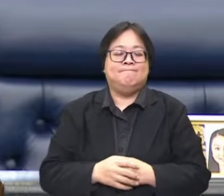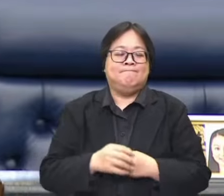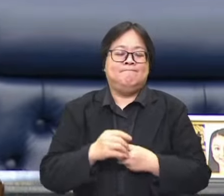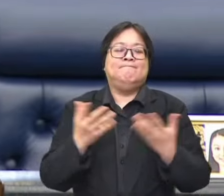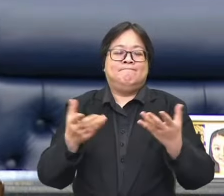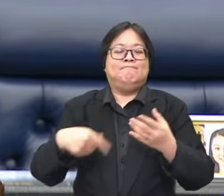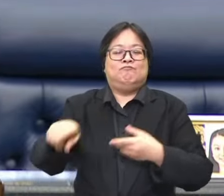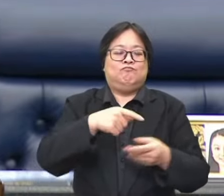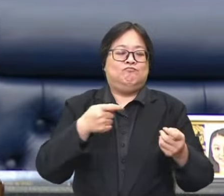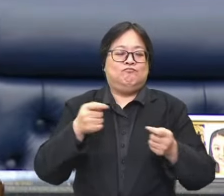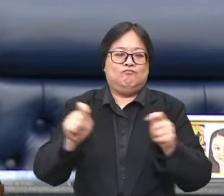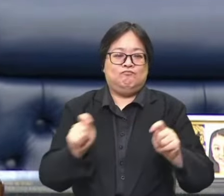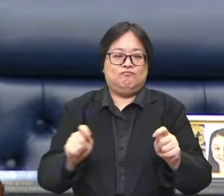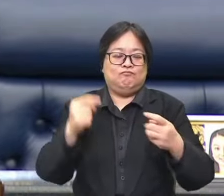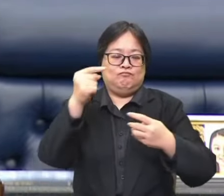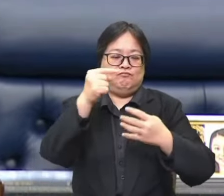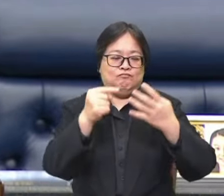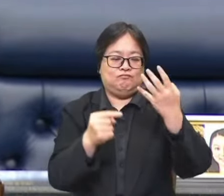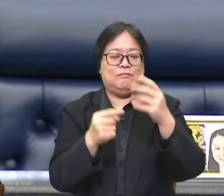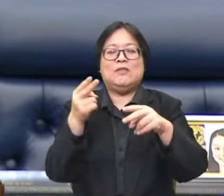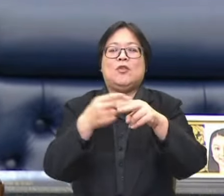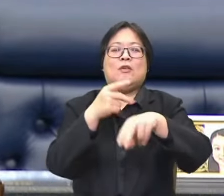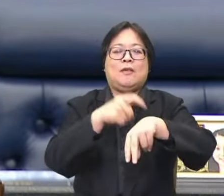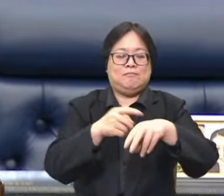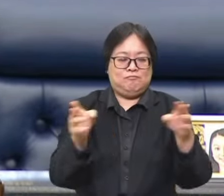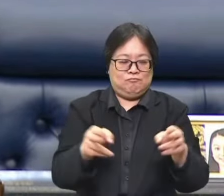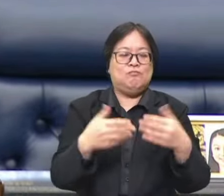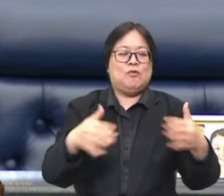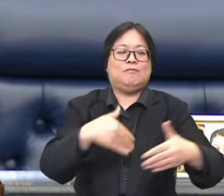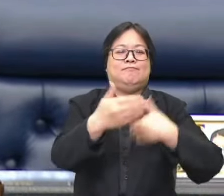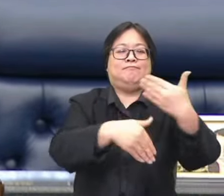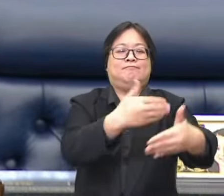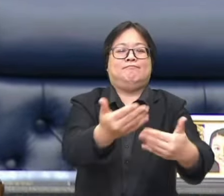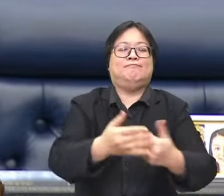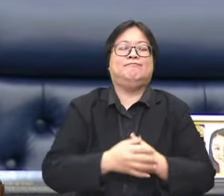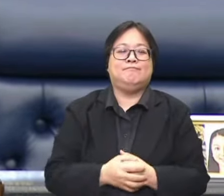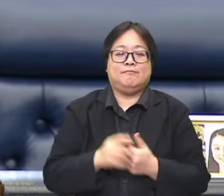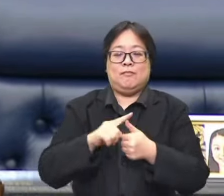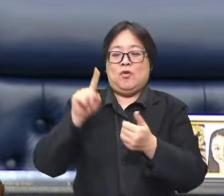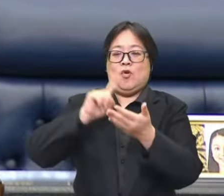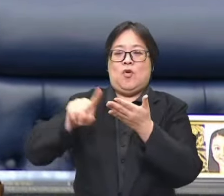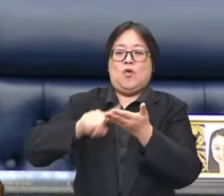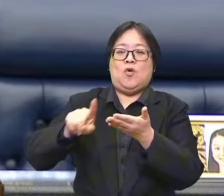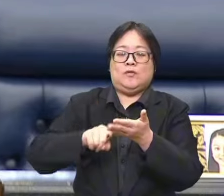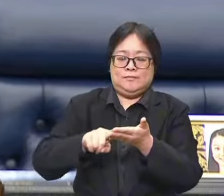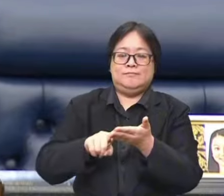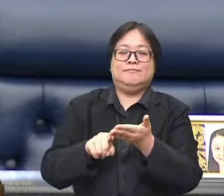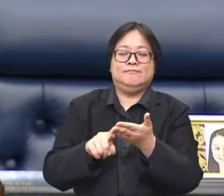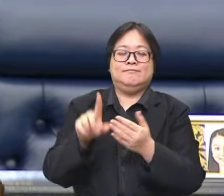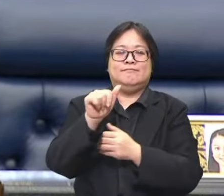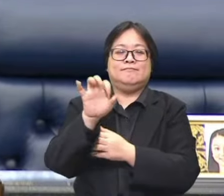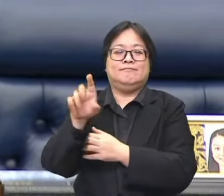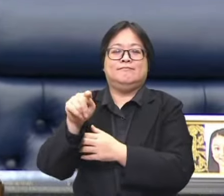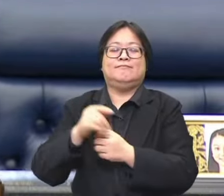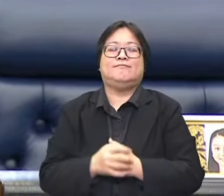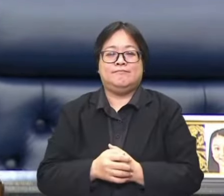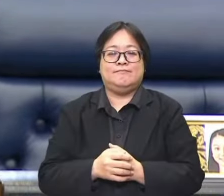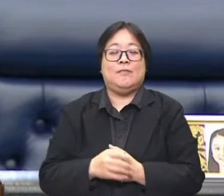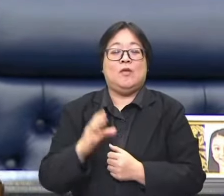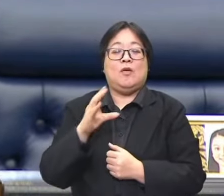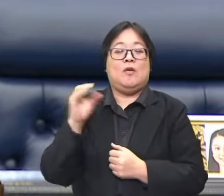tindakan segera langkah pendek telah dilaksanakan. Yang pertamanya, audit integriti aset utiliti yang telah dilaksanakan